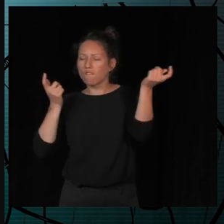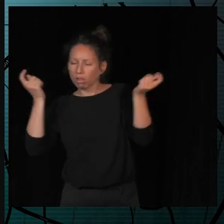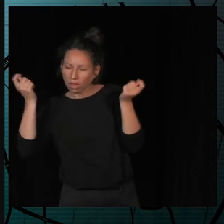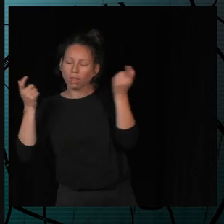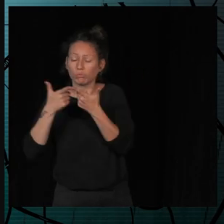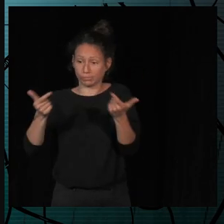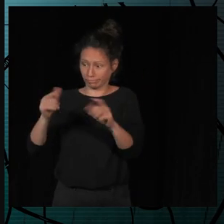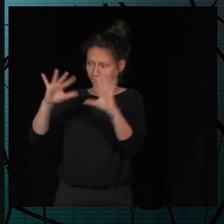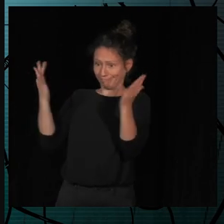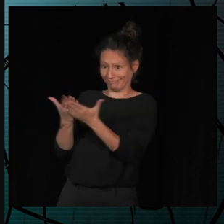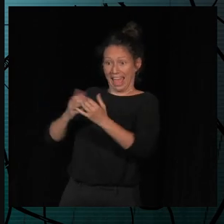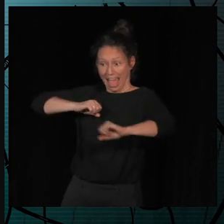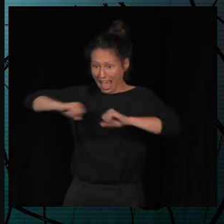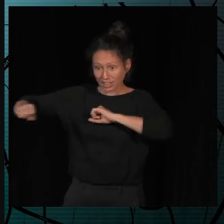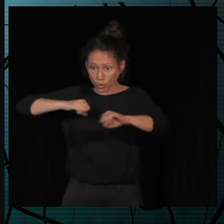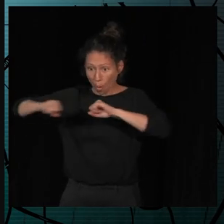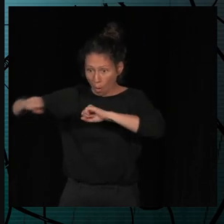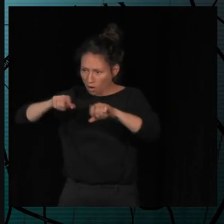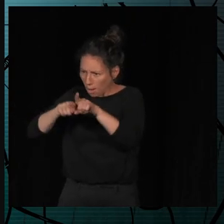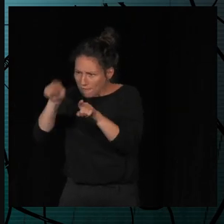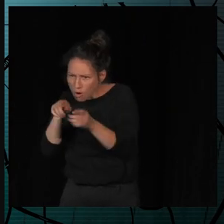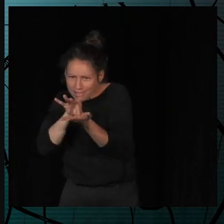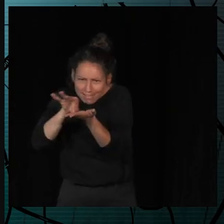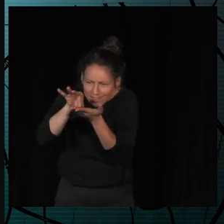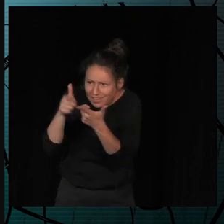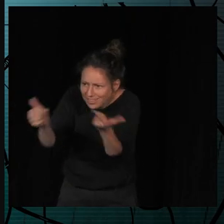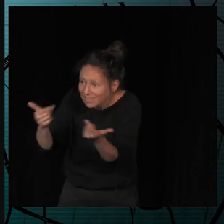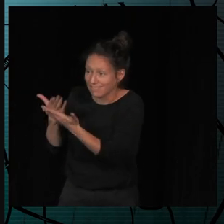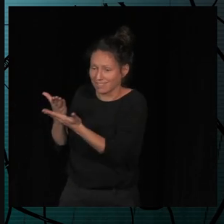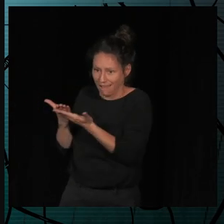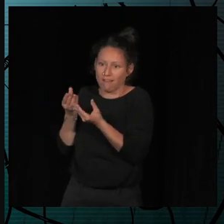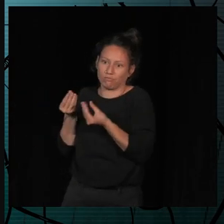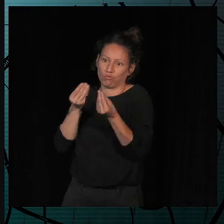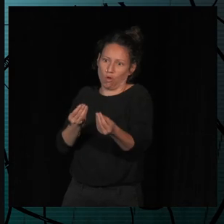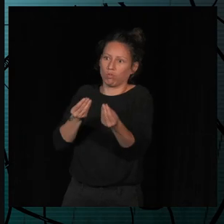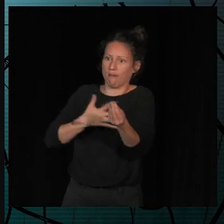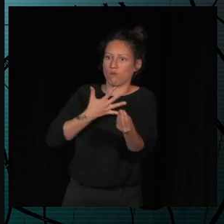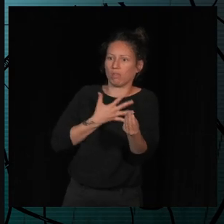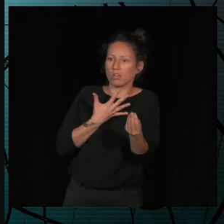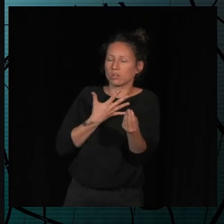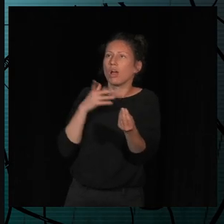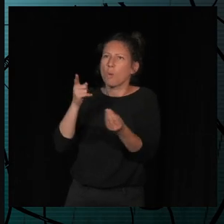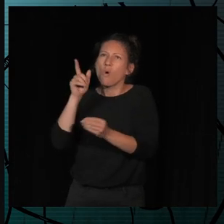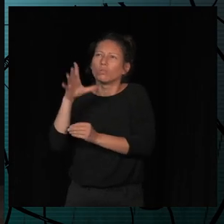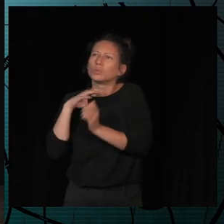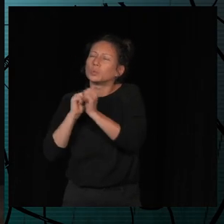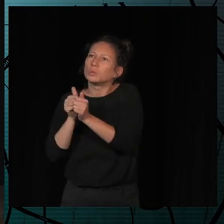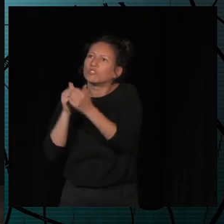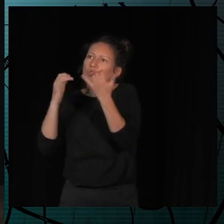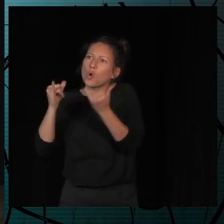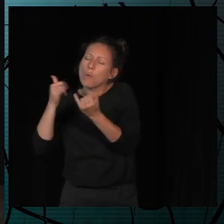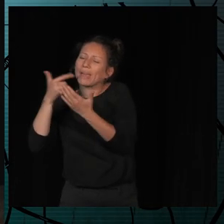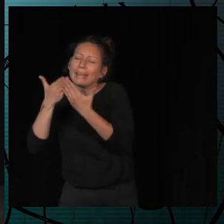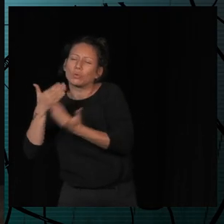montrer que ça augmente pas l'agressivité des joueurs c'est déjà ça mais il est pas montré je connais aucune étude qui montre que ça